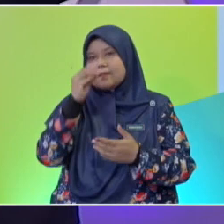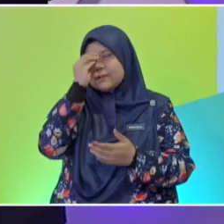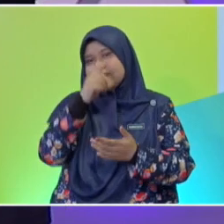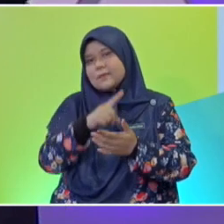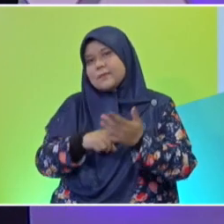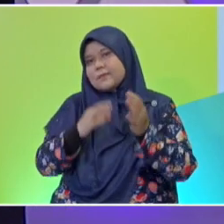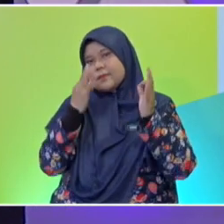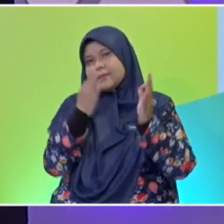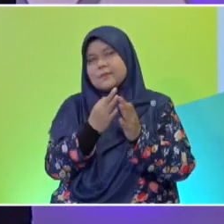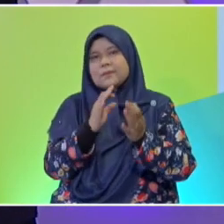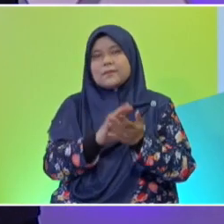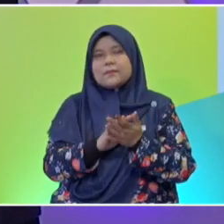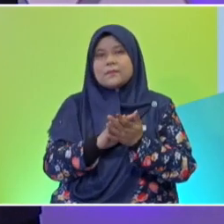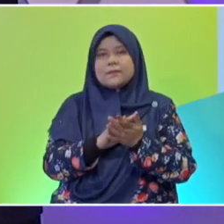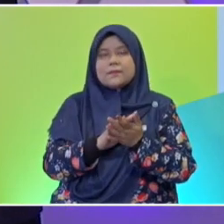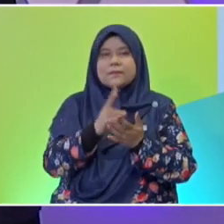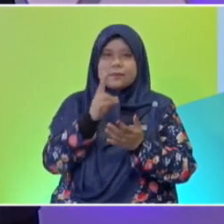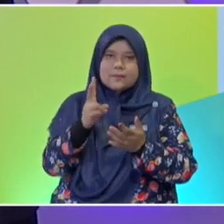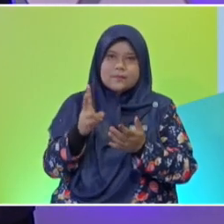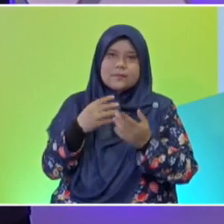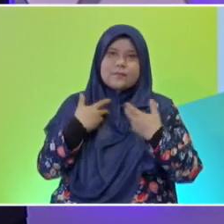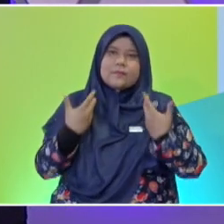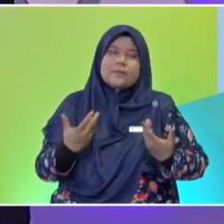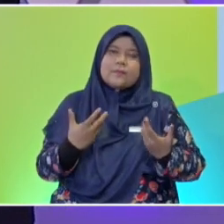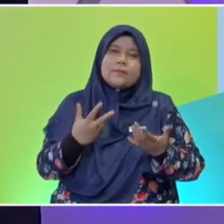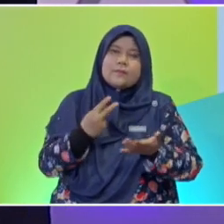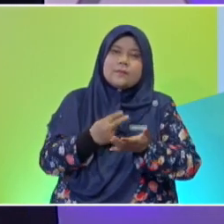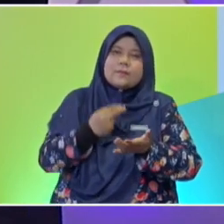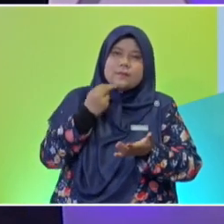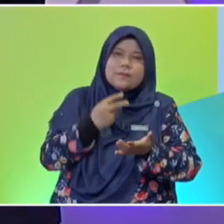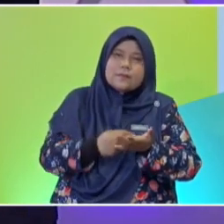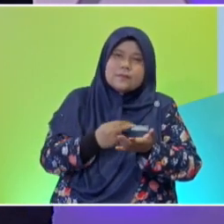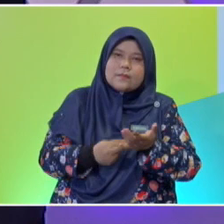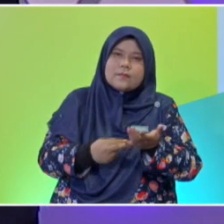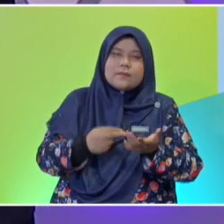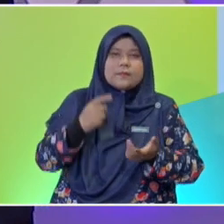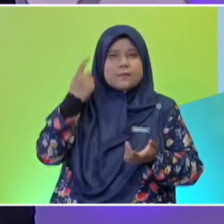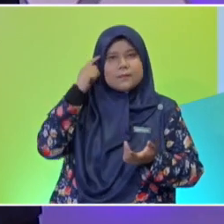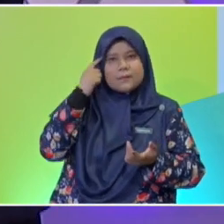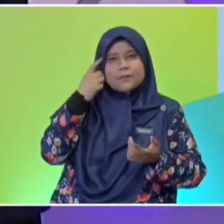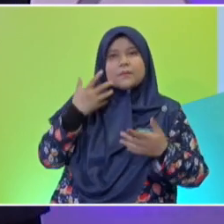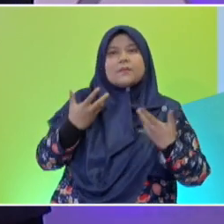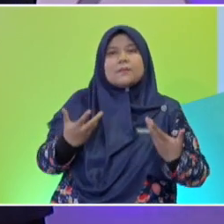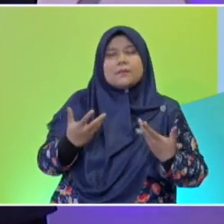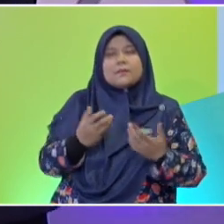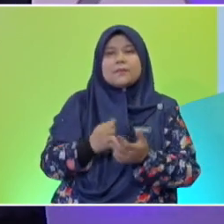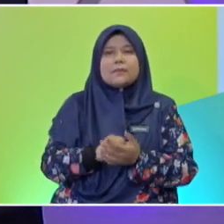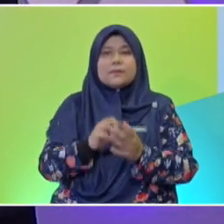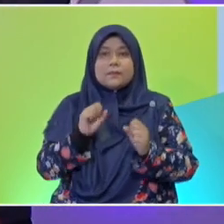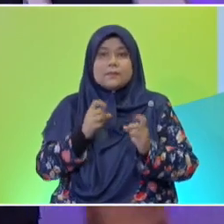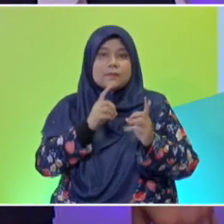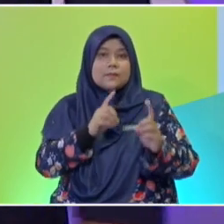kita akan lihat Bagaimana menentukan nilai yang tidak diketahui dalam suatu kendaraan ini nak menjawab persoalan